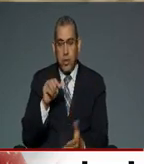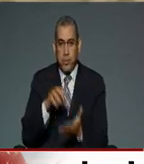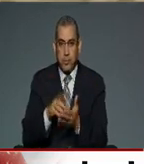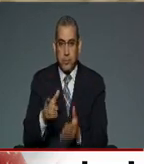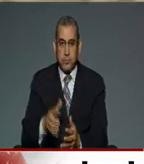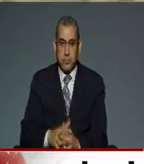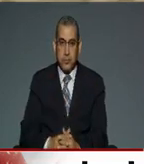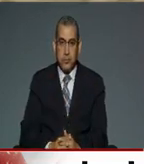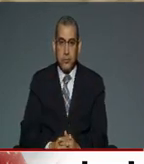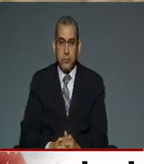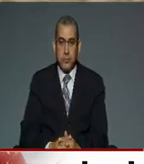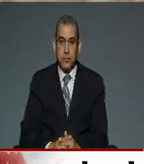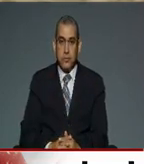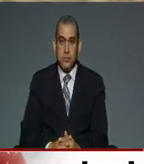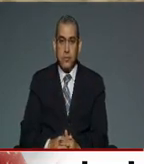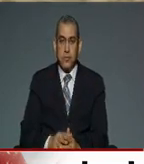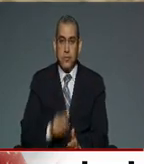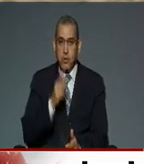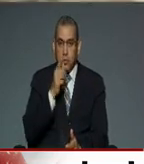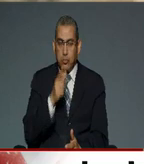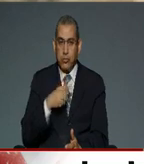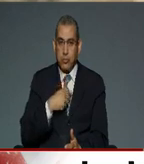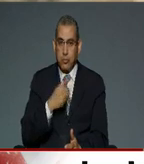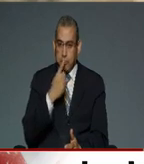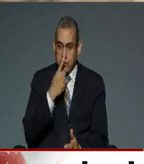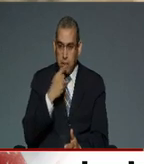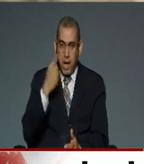لشعبنا وبطبع كل